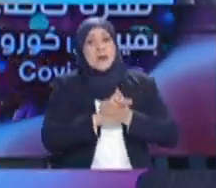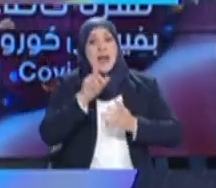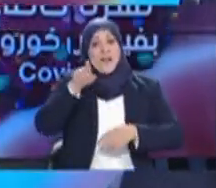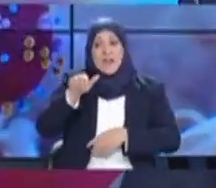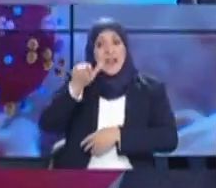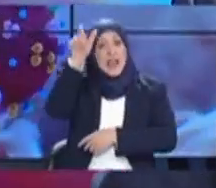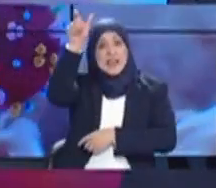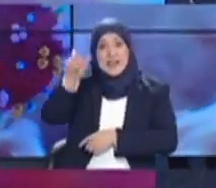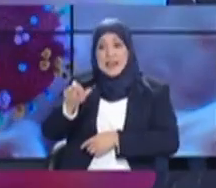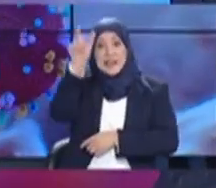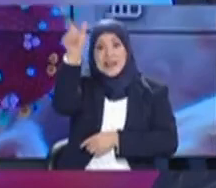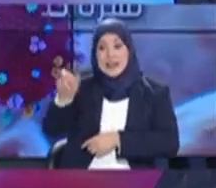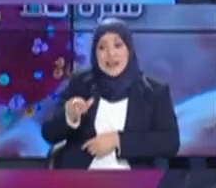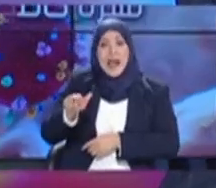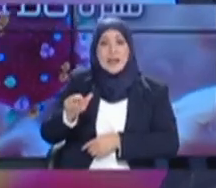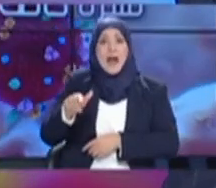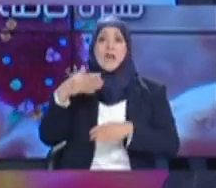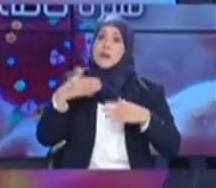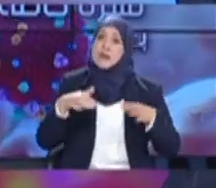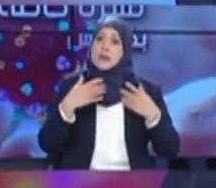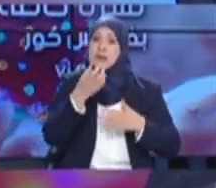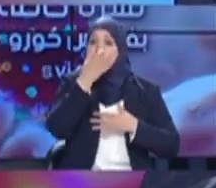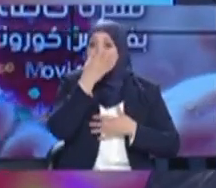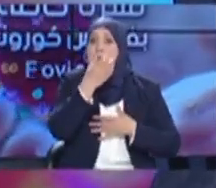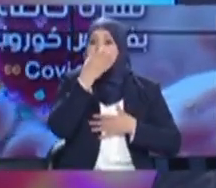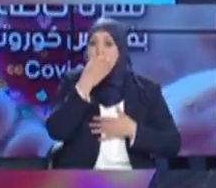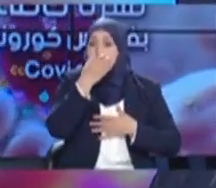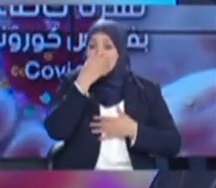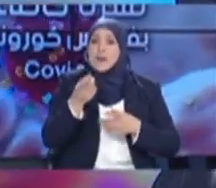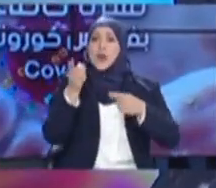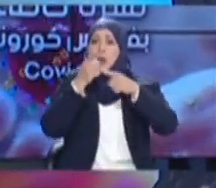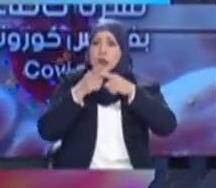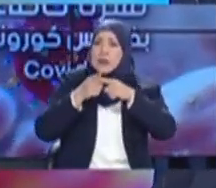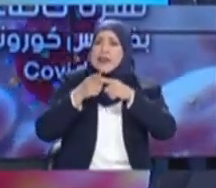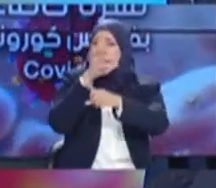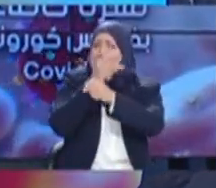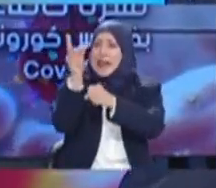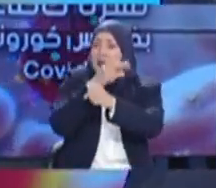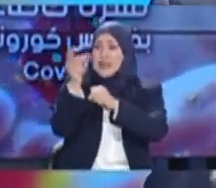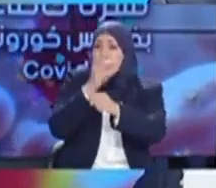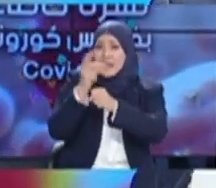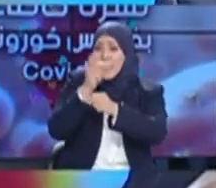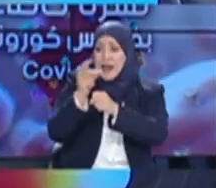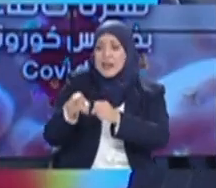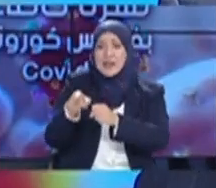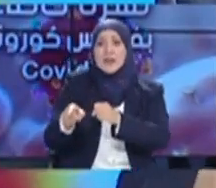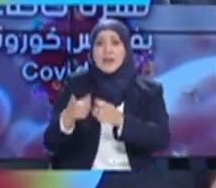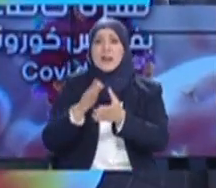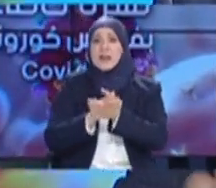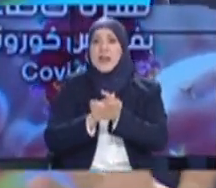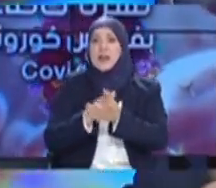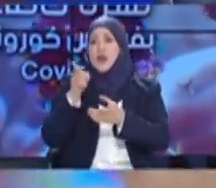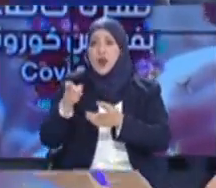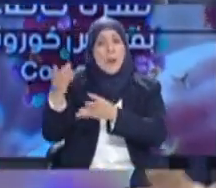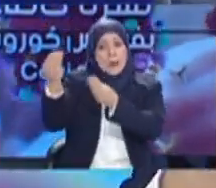ميلان هذه فيها جباهله التنفس الاصطناعي والانعاش التنفسي في العالم هم اللي يكتبوا هم اللي